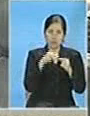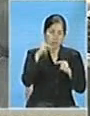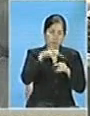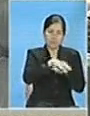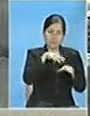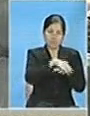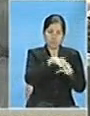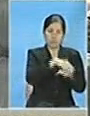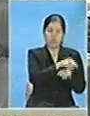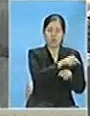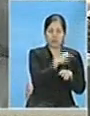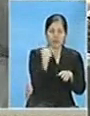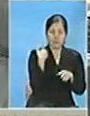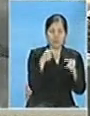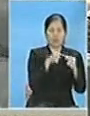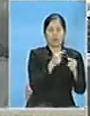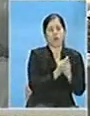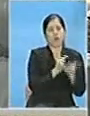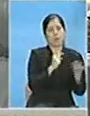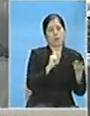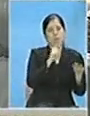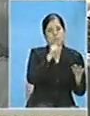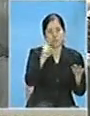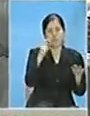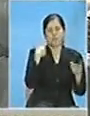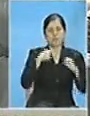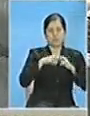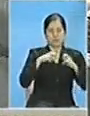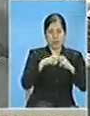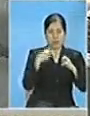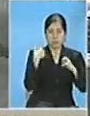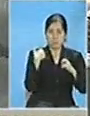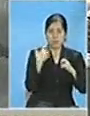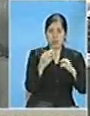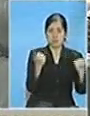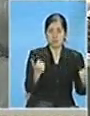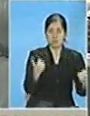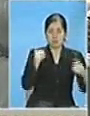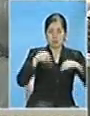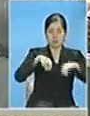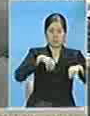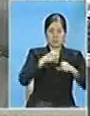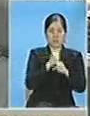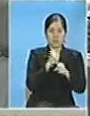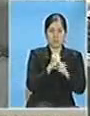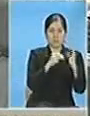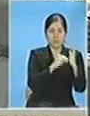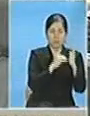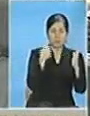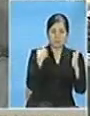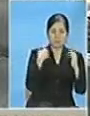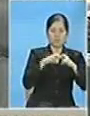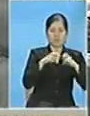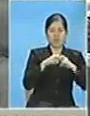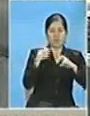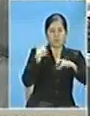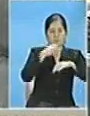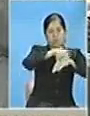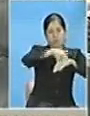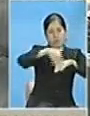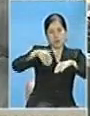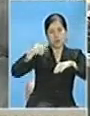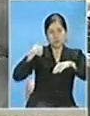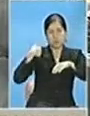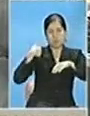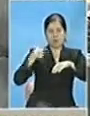มาคมโลกเย็นโลกร้อนฟ้องเลยแล้วนี่ท่านจะมาทำกลางกรุงอ่ะนะครับไอ้ที่อยู่ในพื้นที่ข้างในหรือพื้น